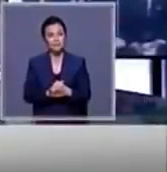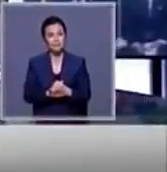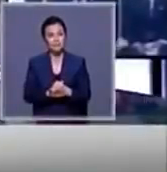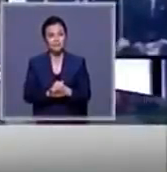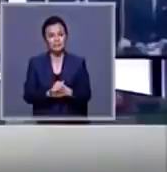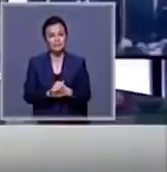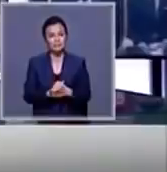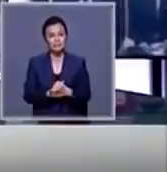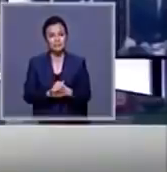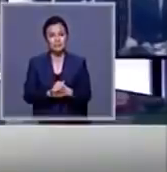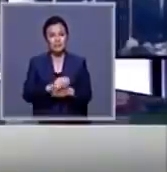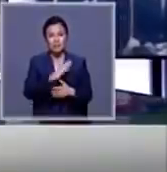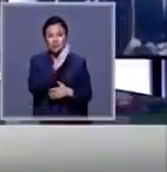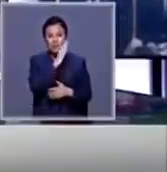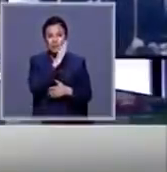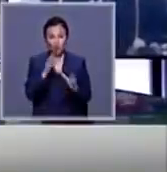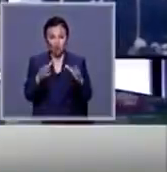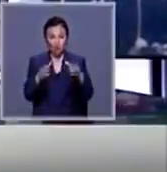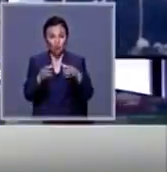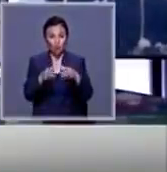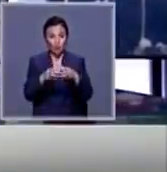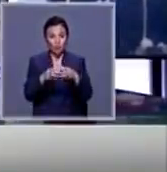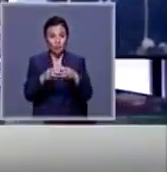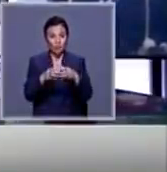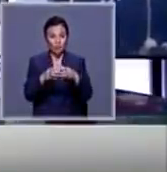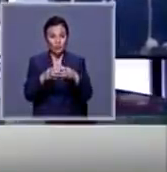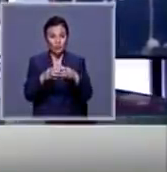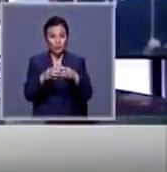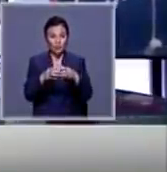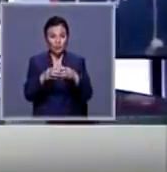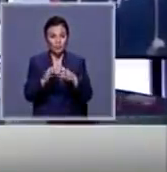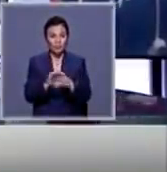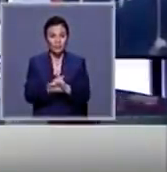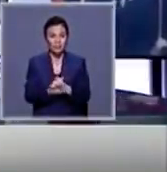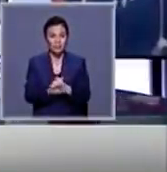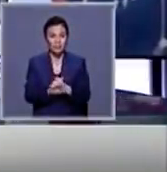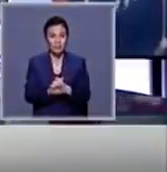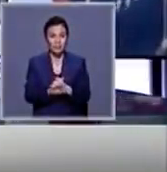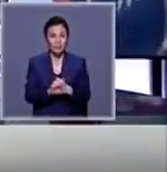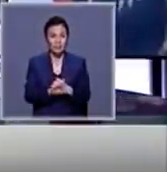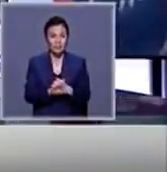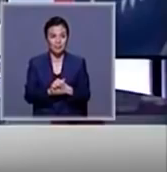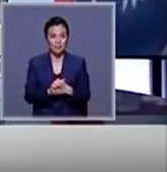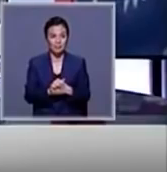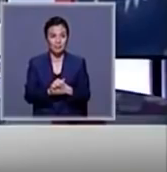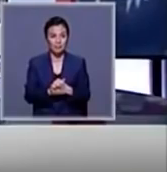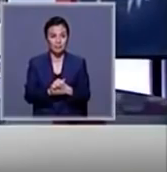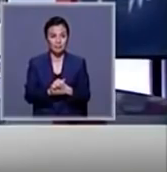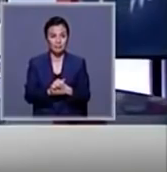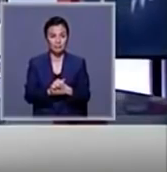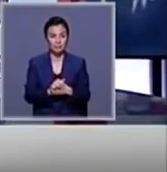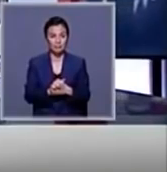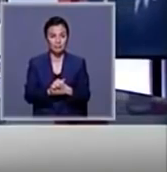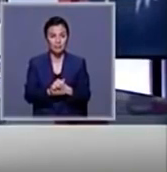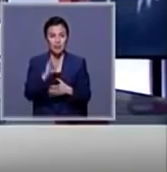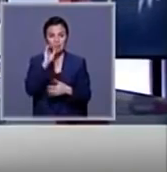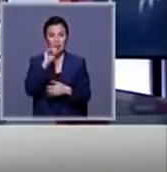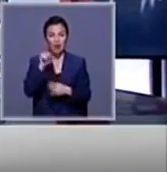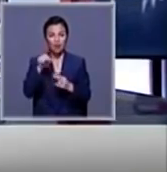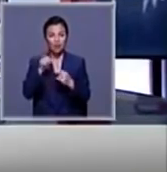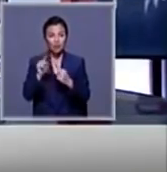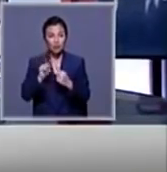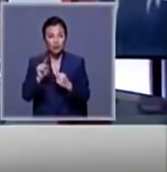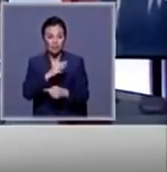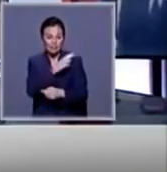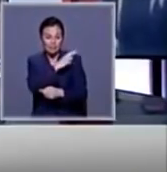หมายความว่า สมมติไอ้กลุ่มเนี้ยใช่ไหมเอาสมมติในกลุ่มนี้นะ นี่พี่ถึงบอกว่ามันไม่งงไม่ยุ่งเลย กลุ่มการศึกษาและสาธารณสุขนะ